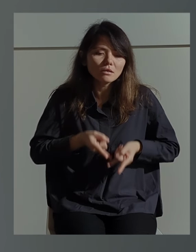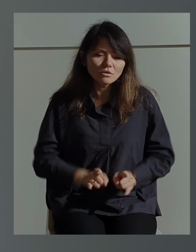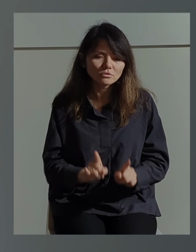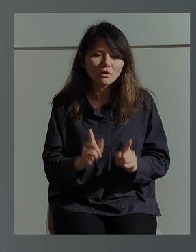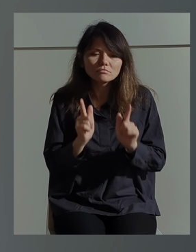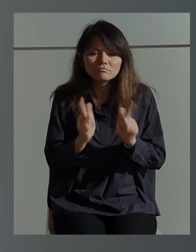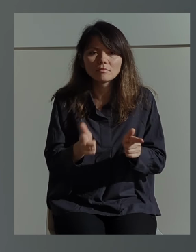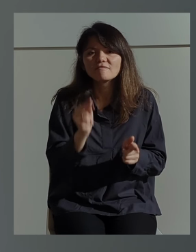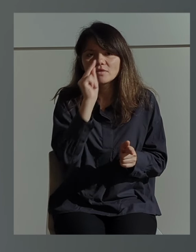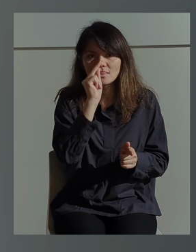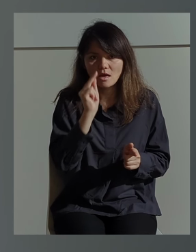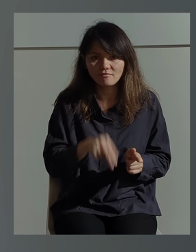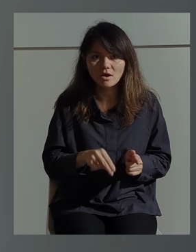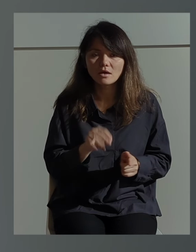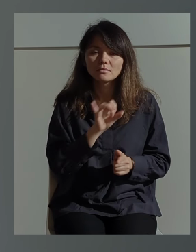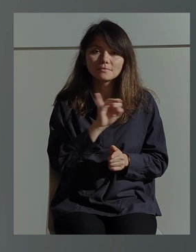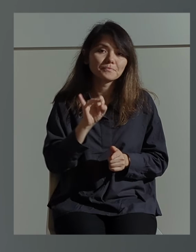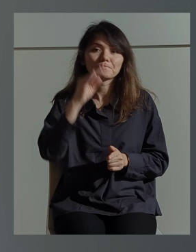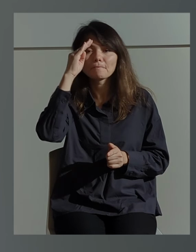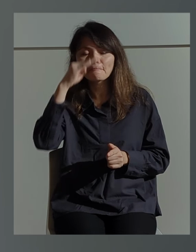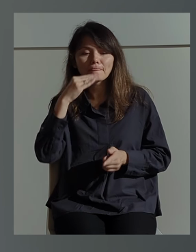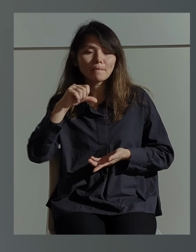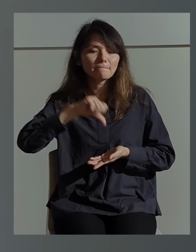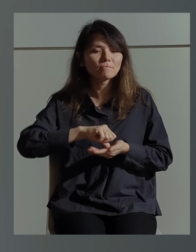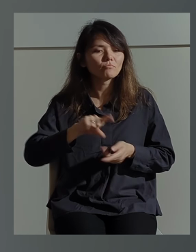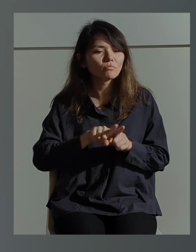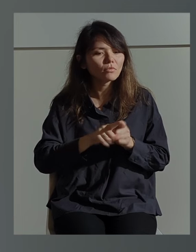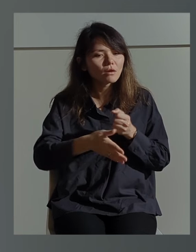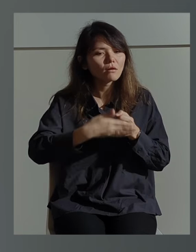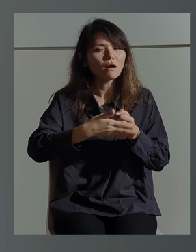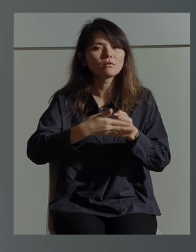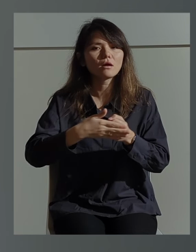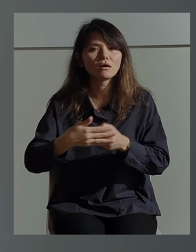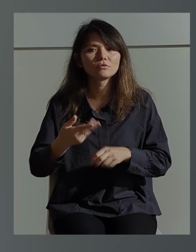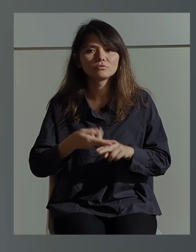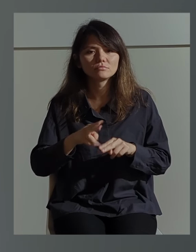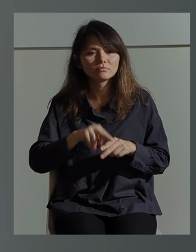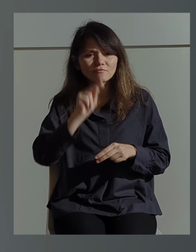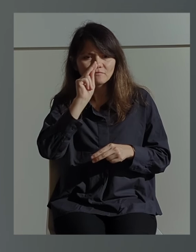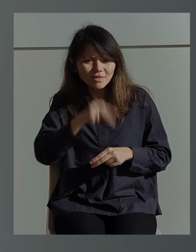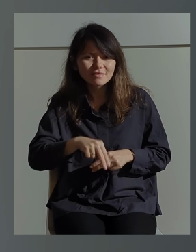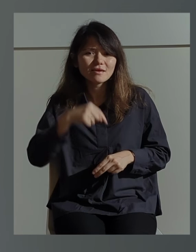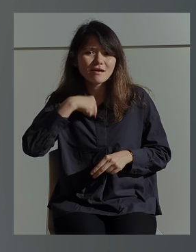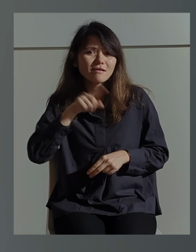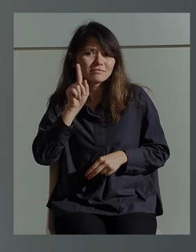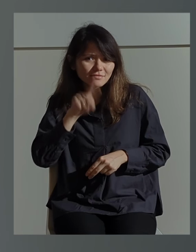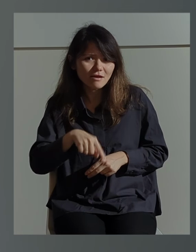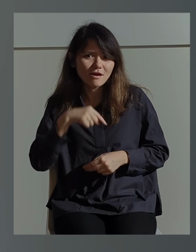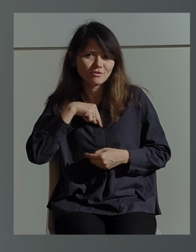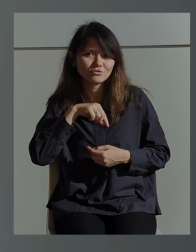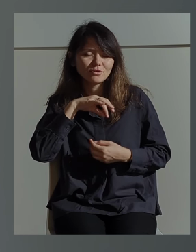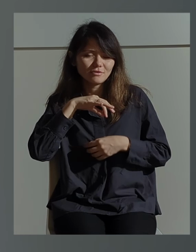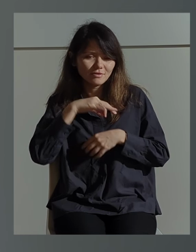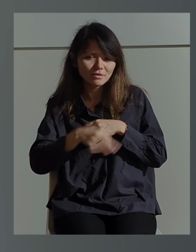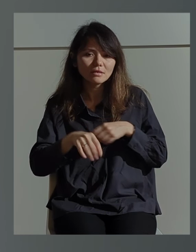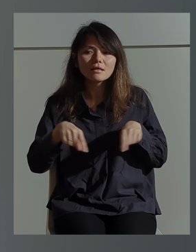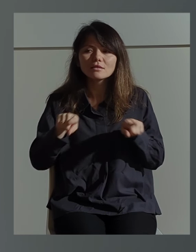виноватыми и отец выступает здесь в роли карают его также как и судейских